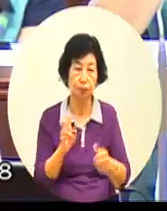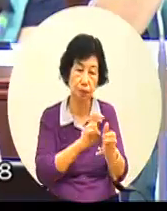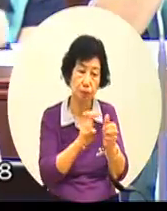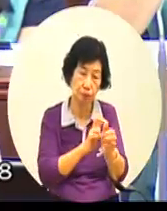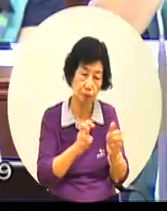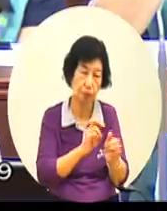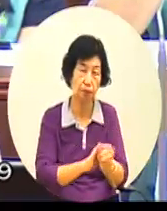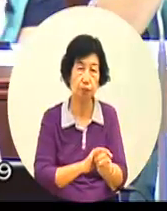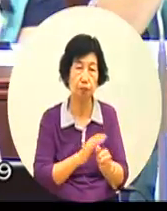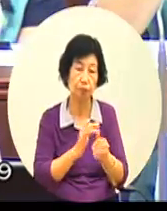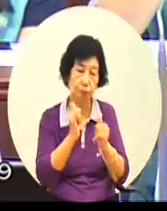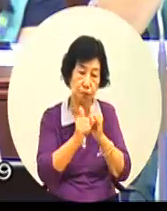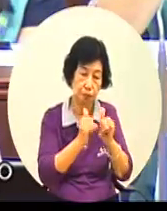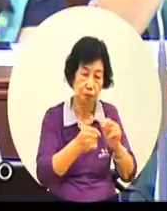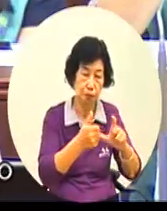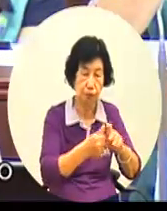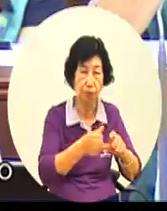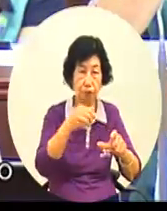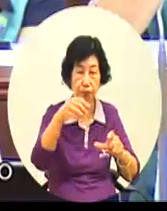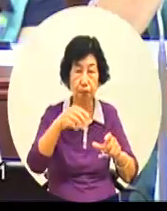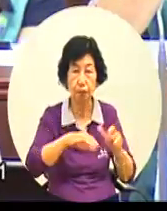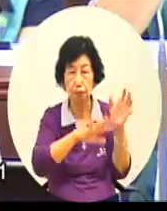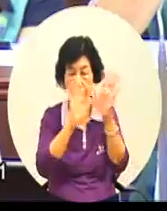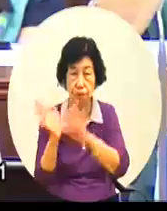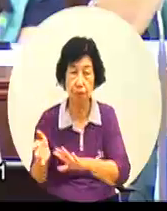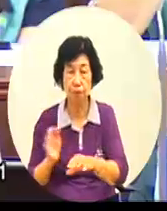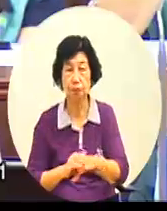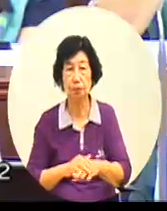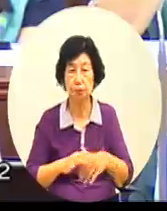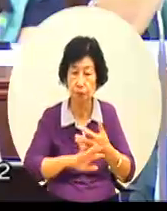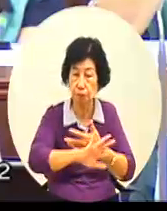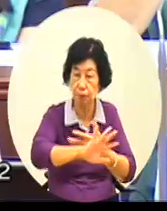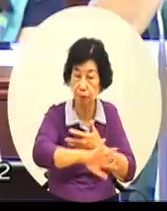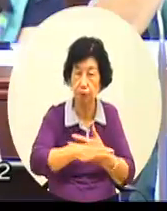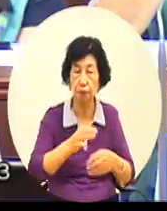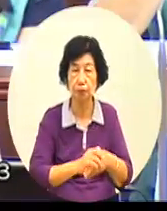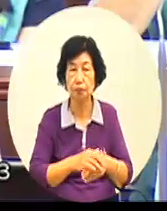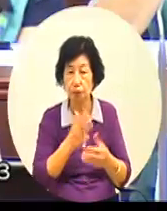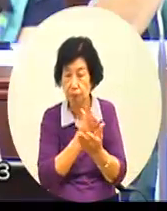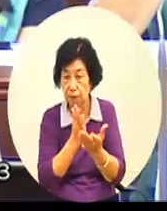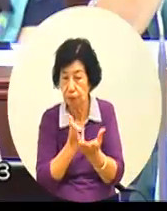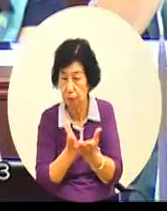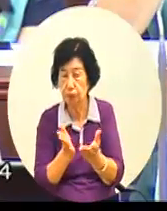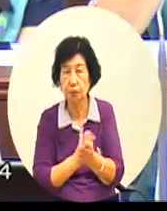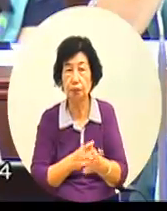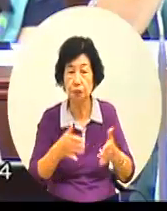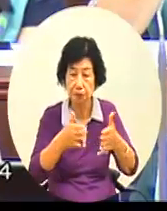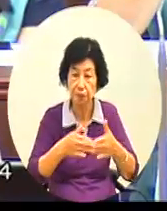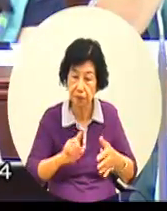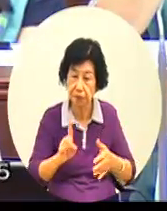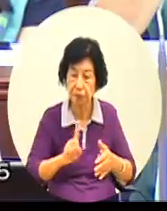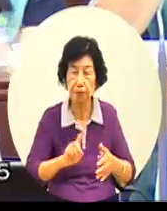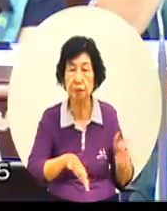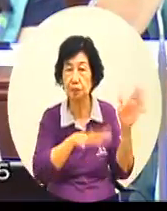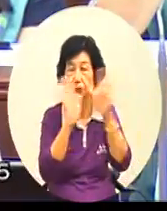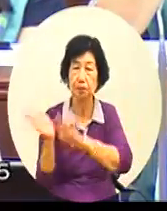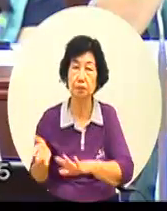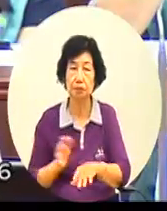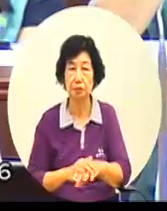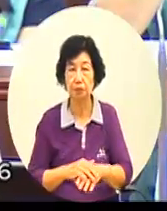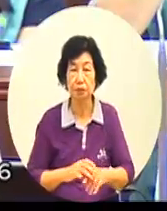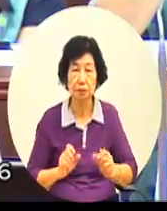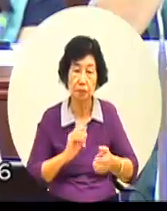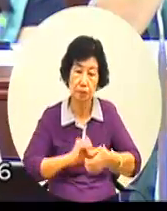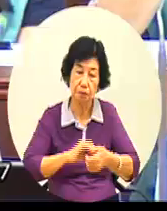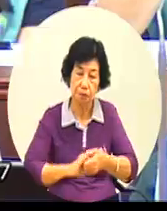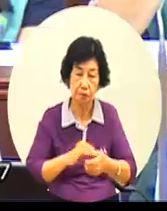源，社区型的或是不同的需求，我想我们会针对他的需求，而不是因为他本身是单身而有特殊的这